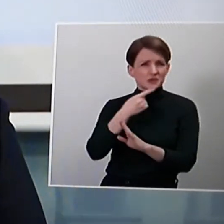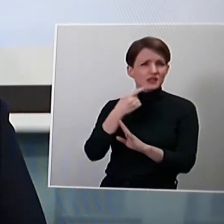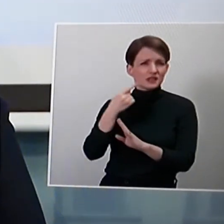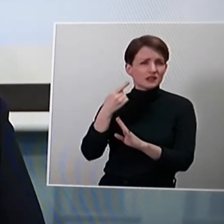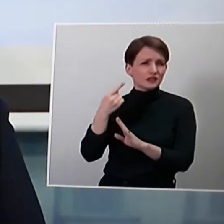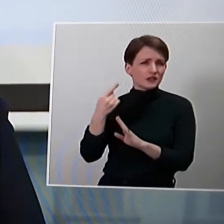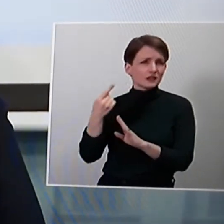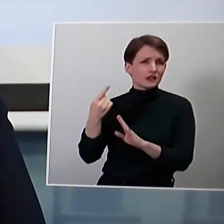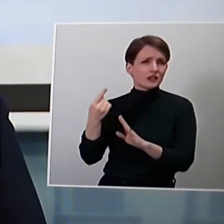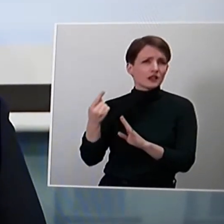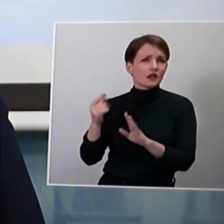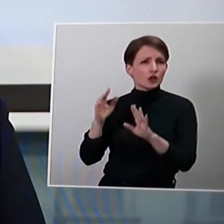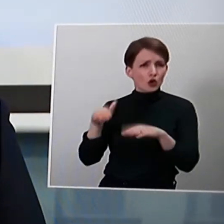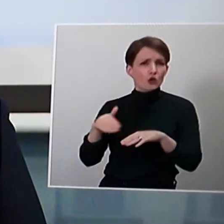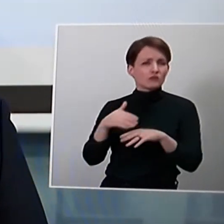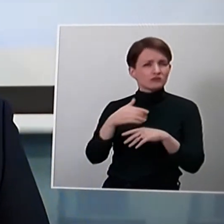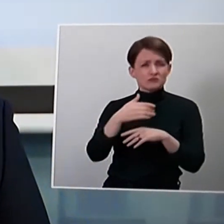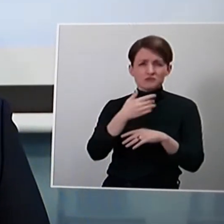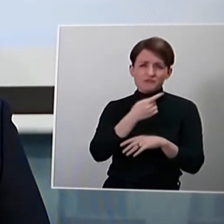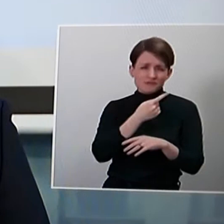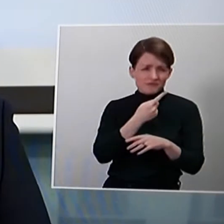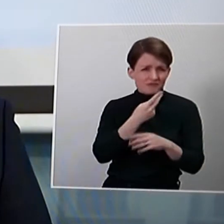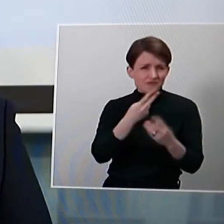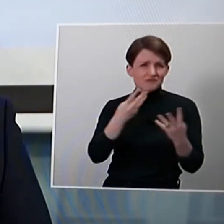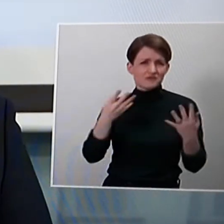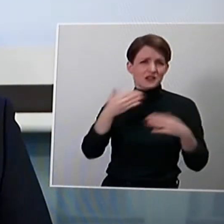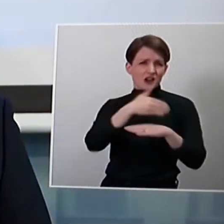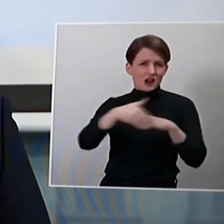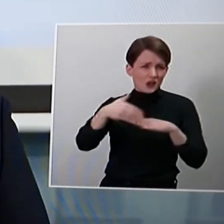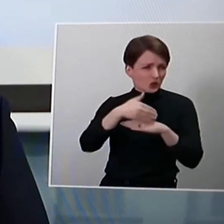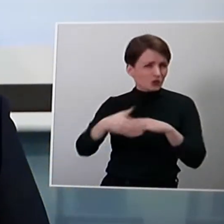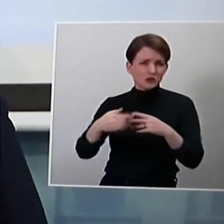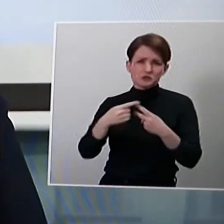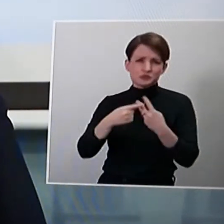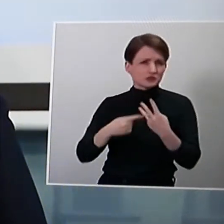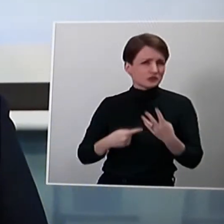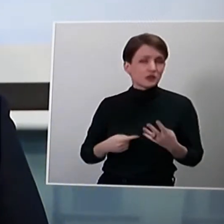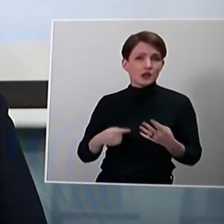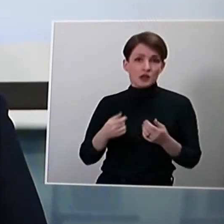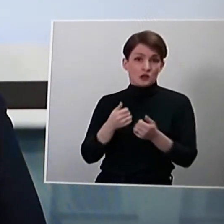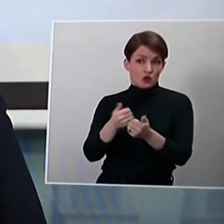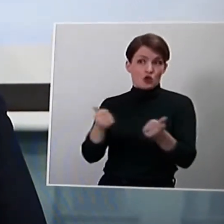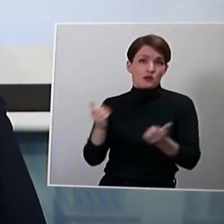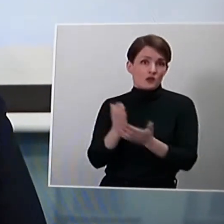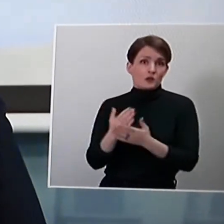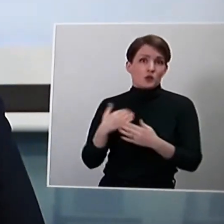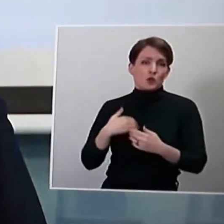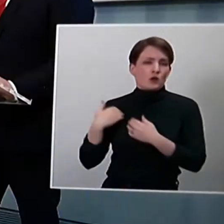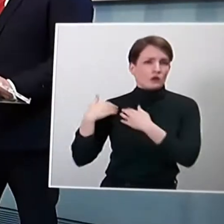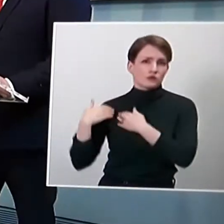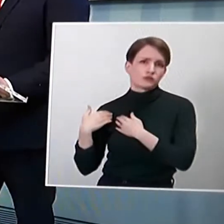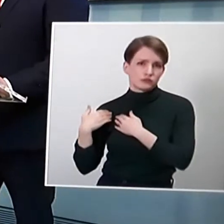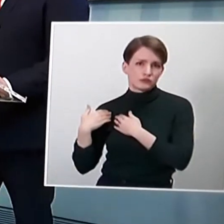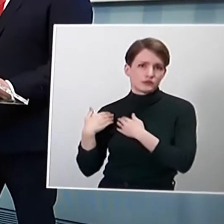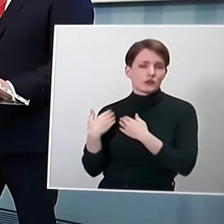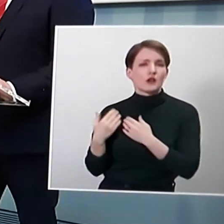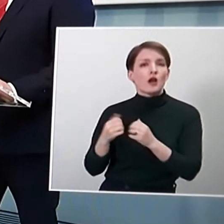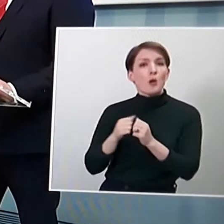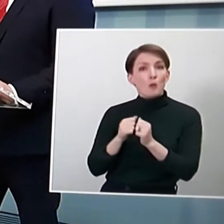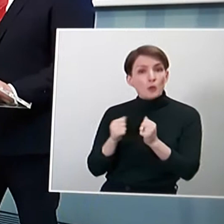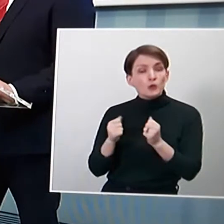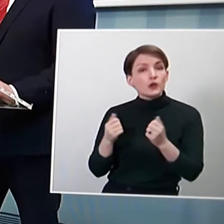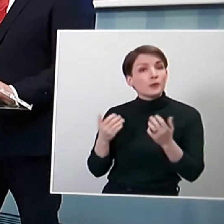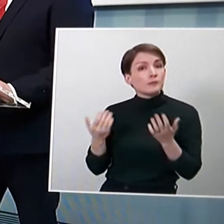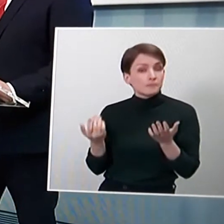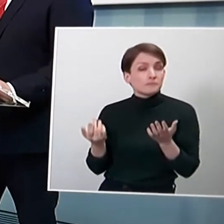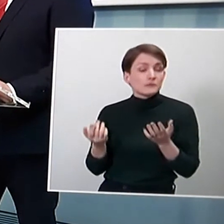paljonkin rajoitustoimia, on kaikille raskasta. Ja täytyy sanoa, että tällaisen lisätoimen